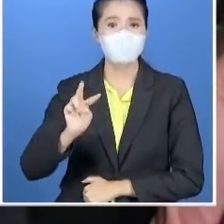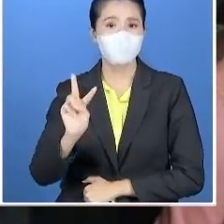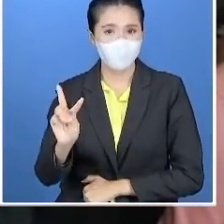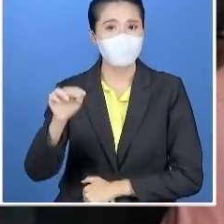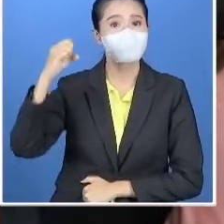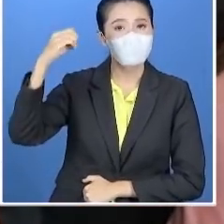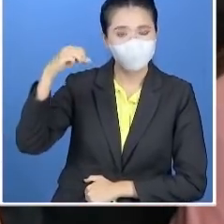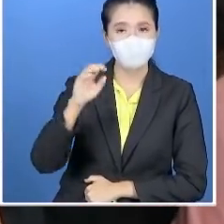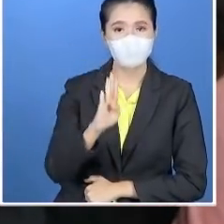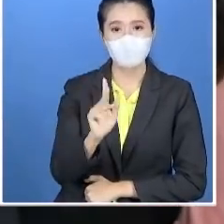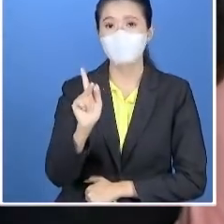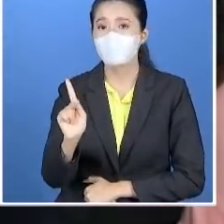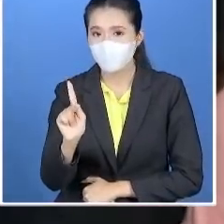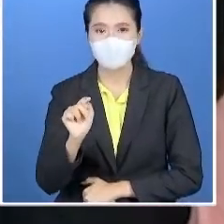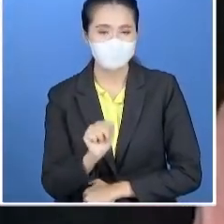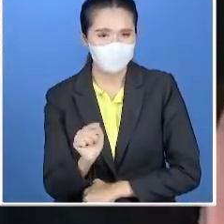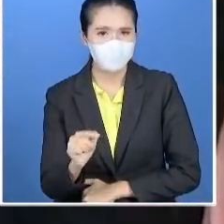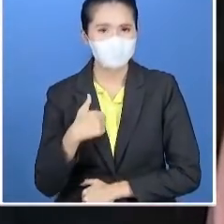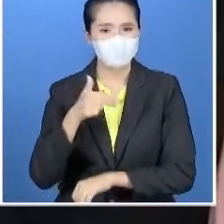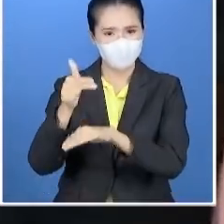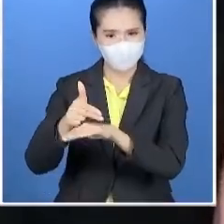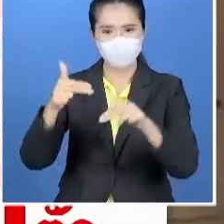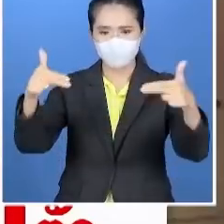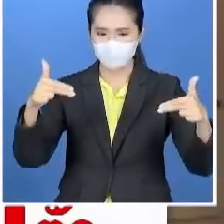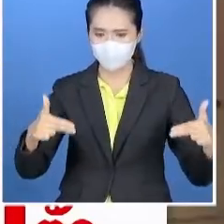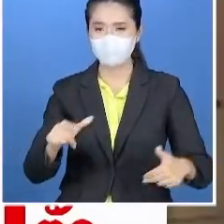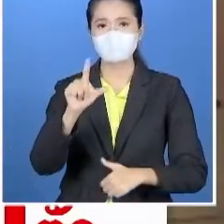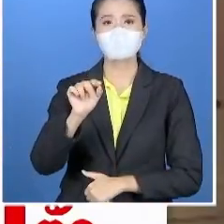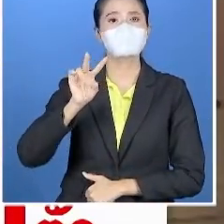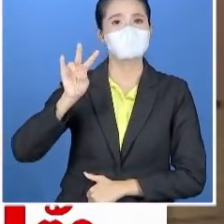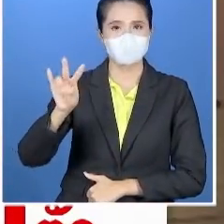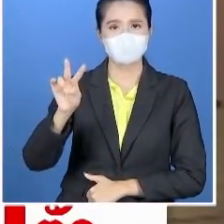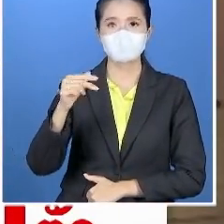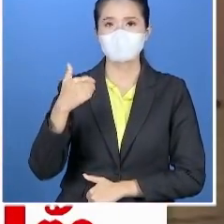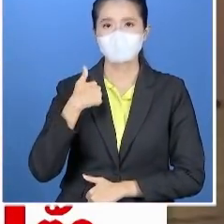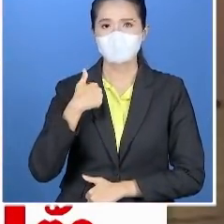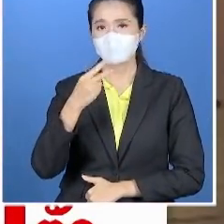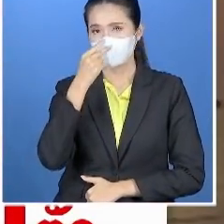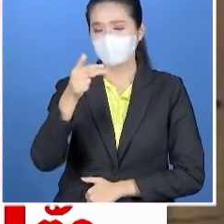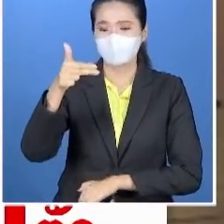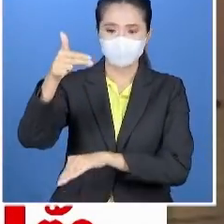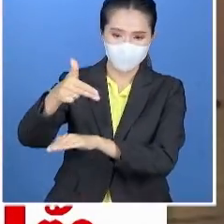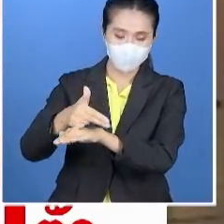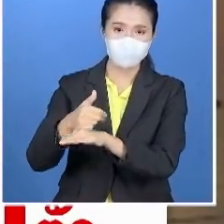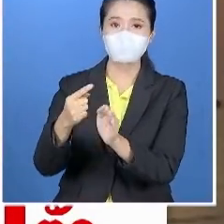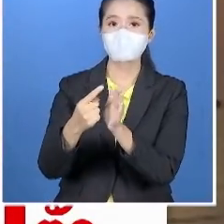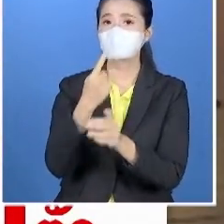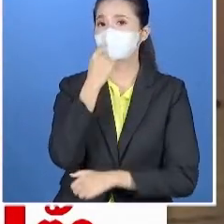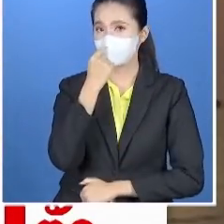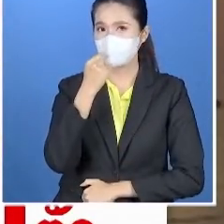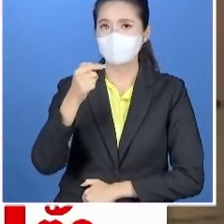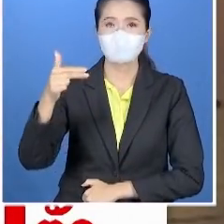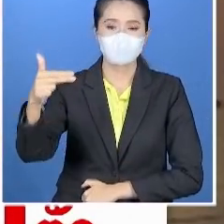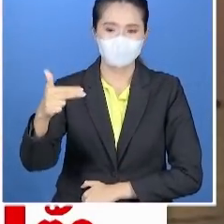ยมีกล้องริมแม่น้ำเจ้าพระยา27ตัวดูนะฮะแล้วเรามาร์กจุดเอาไว้เนี่ยต ั วสีแดงคือมุมกล้